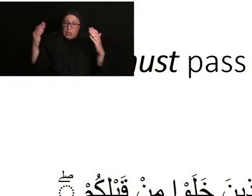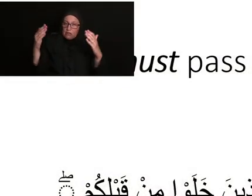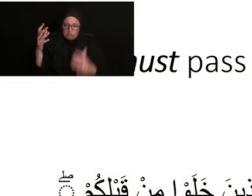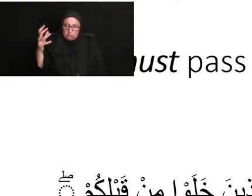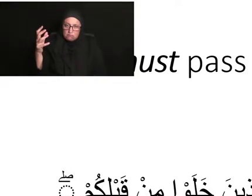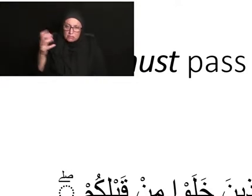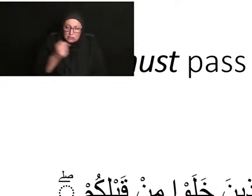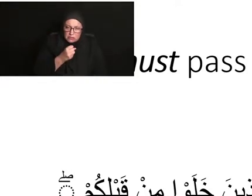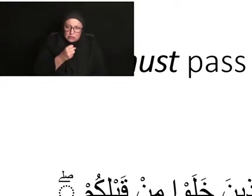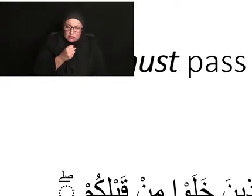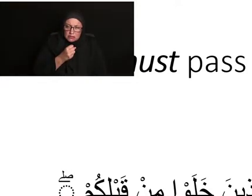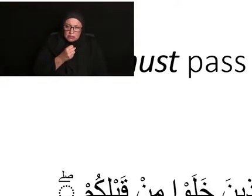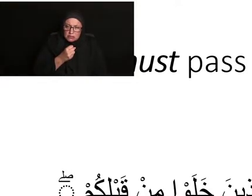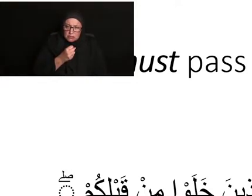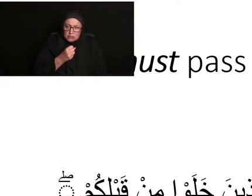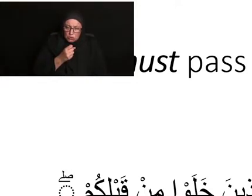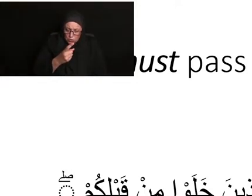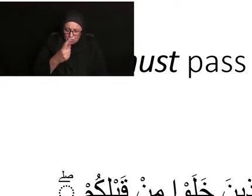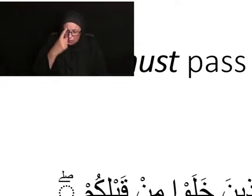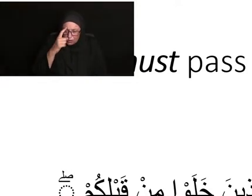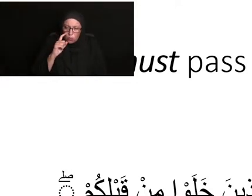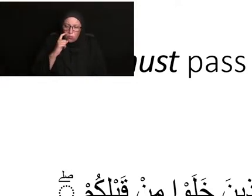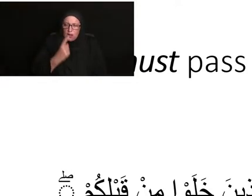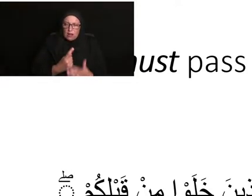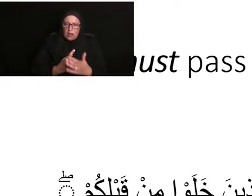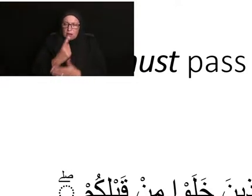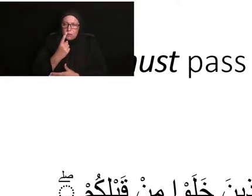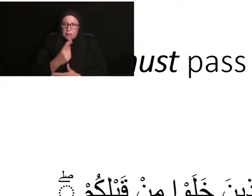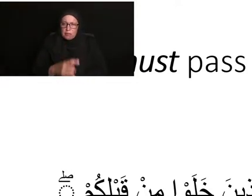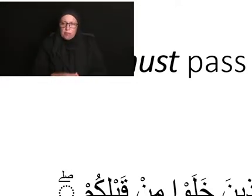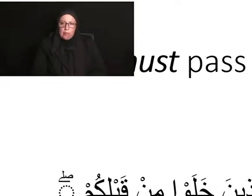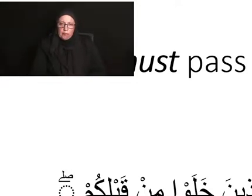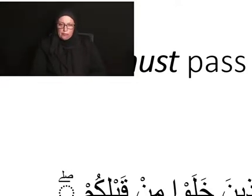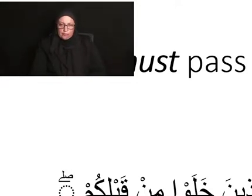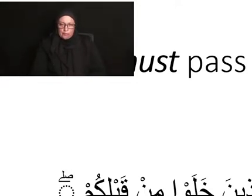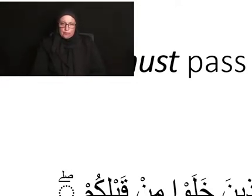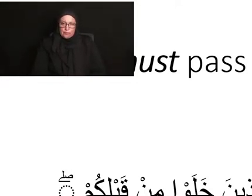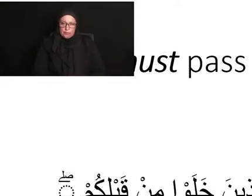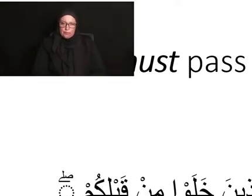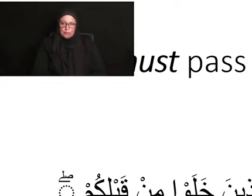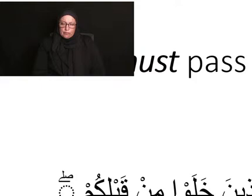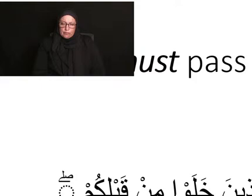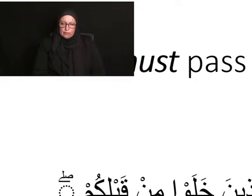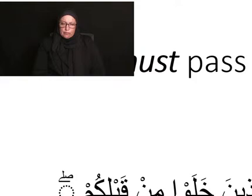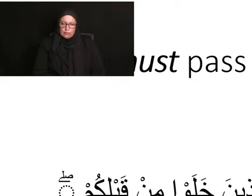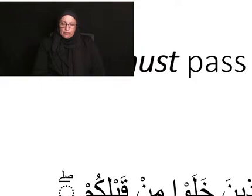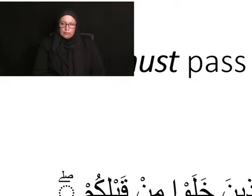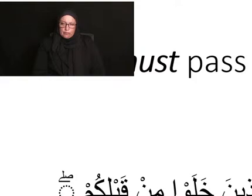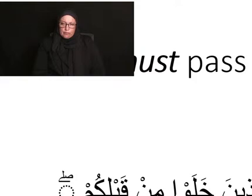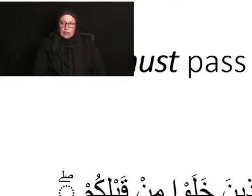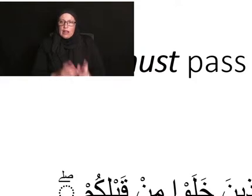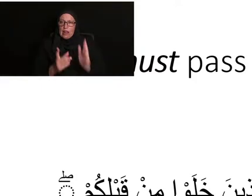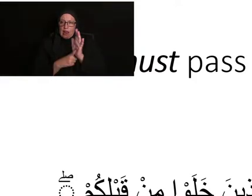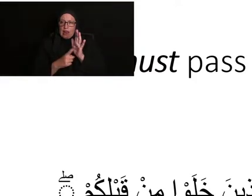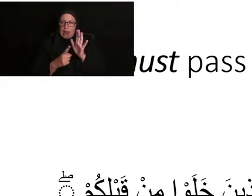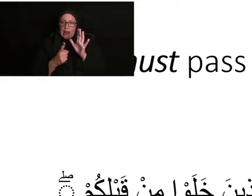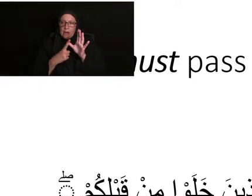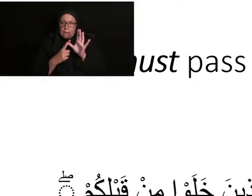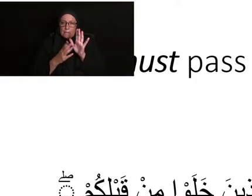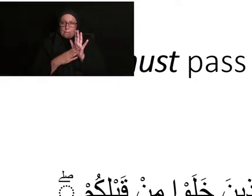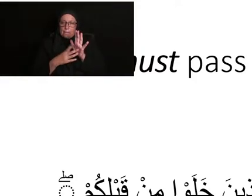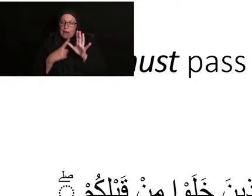وَلَمَّا يَأْتِكُمْ مَثَلُ الَّذِينَ خَلَوْا مِنْ قَبْلِكُمْ. This لَمَّا means not